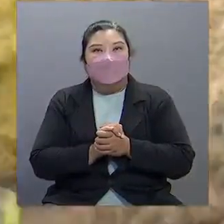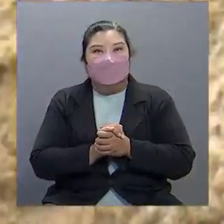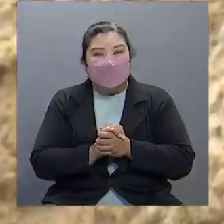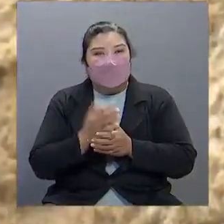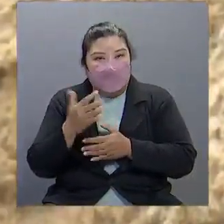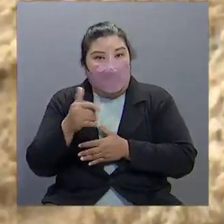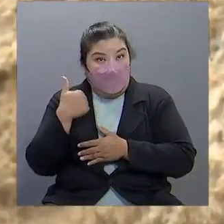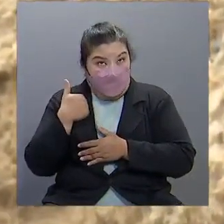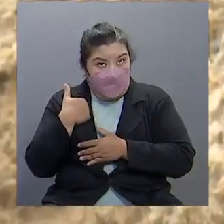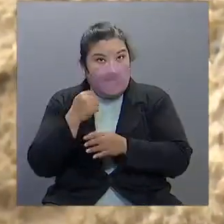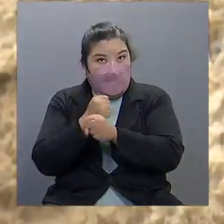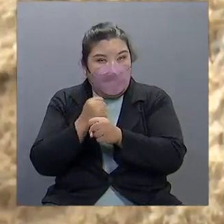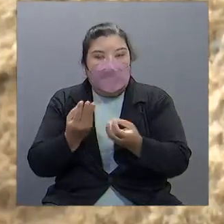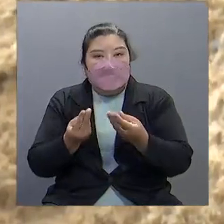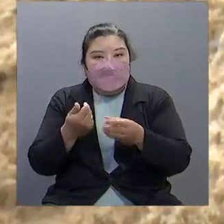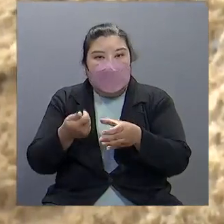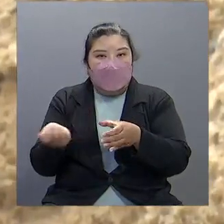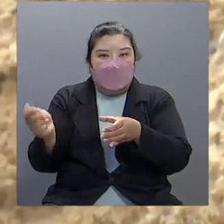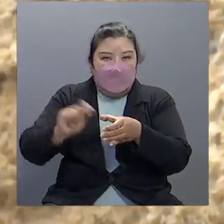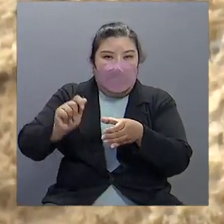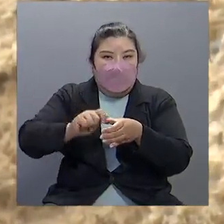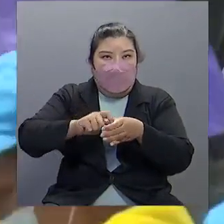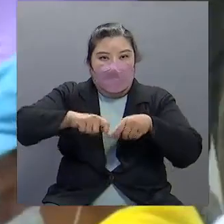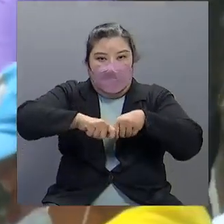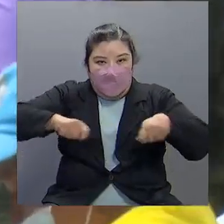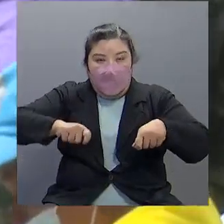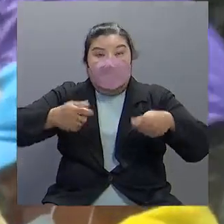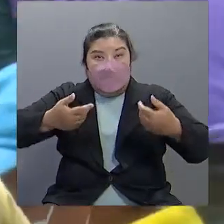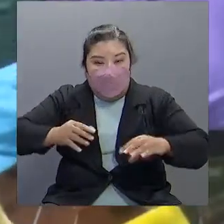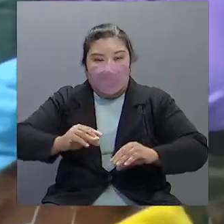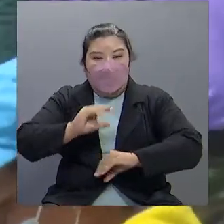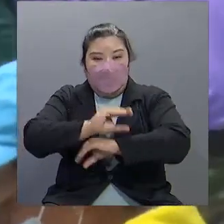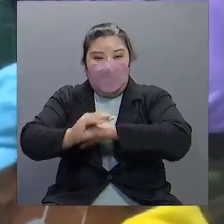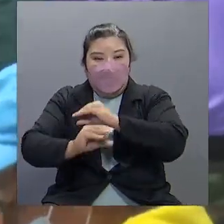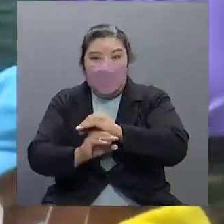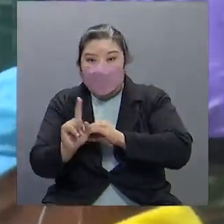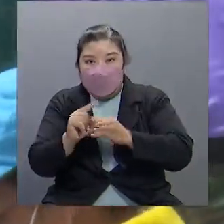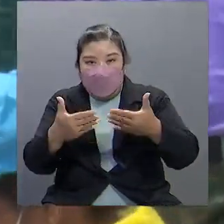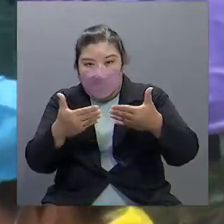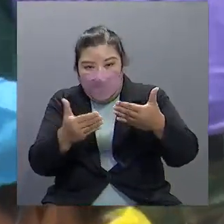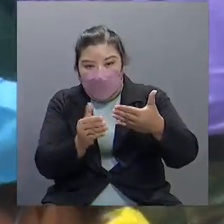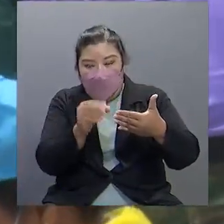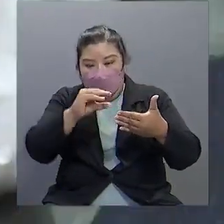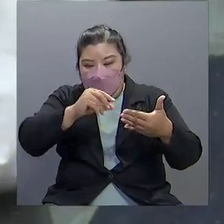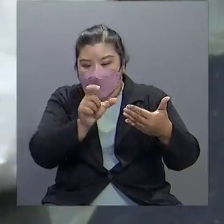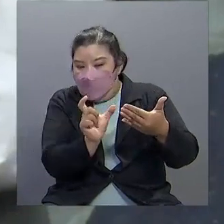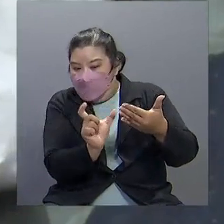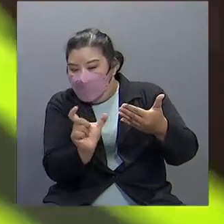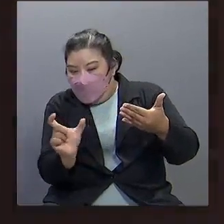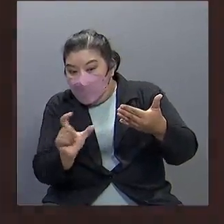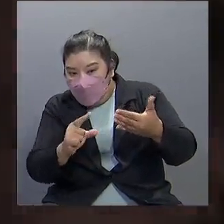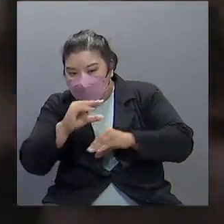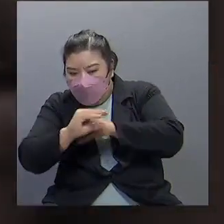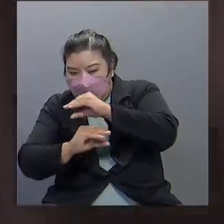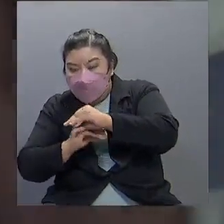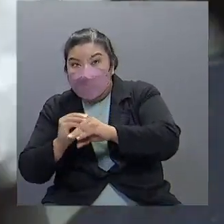ายนะคะใส่กระสอบนี่แหละค่ะเพื่อที่ว่าจะต้องนําไปวางไว้ตามจุดเสี่ยงแต่ละจุดไม่ใช่แค่ริมน้ําเจ้าพระยาเท่านั้นแต่ยังหมายถึงย่านชุมช